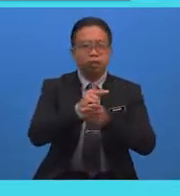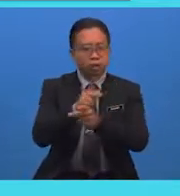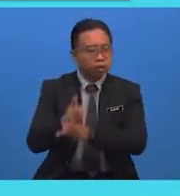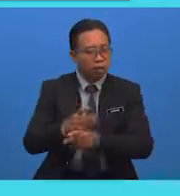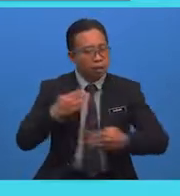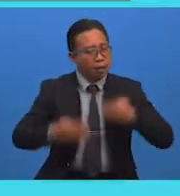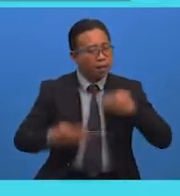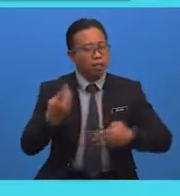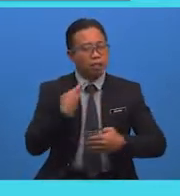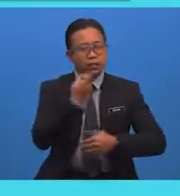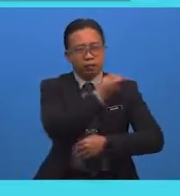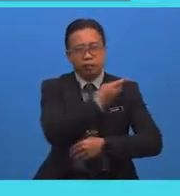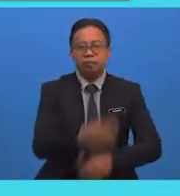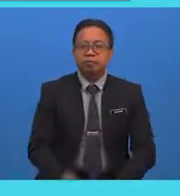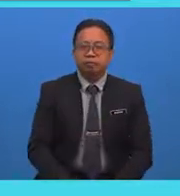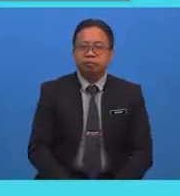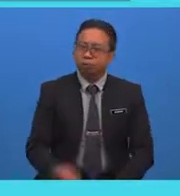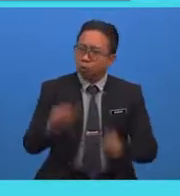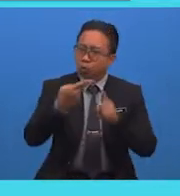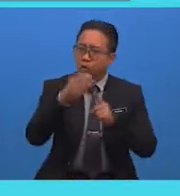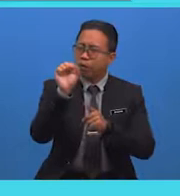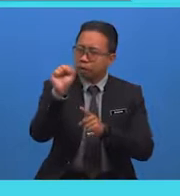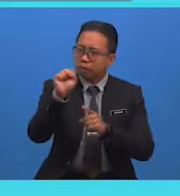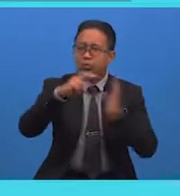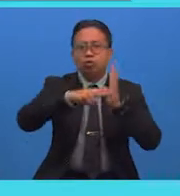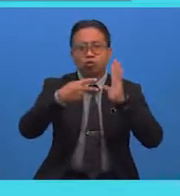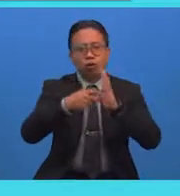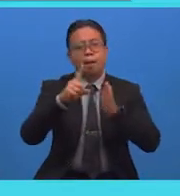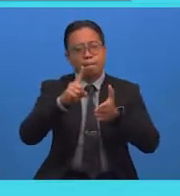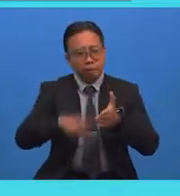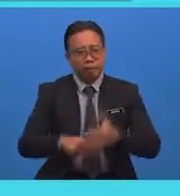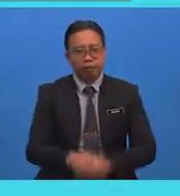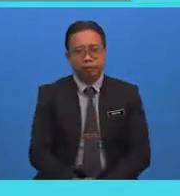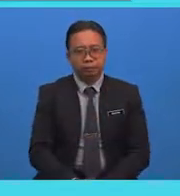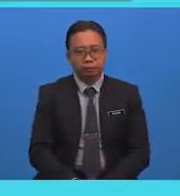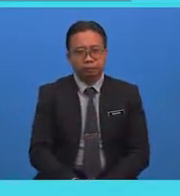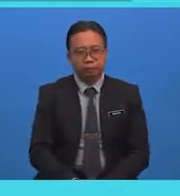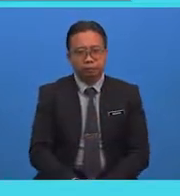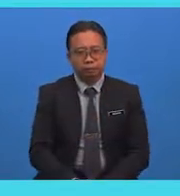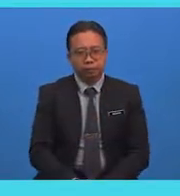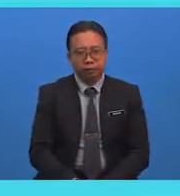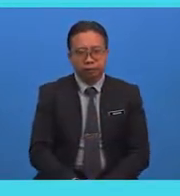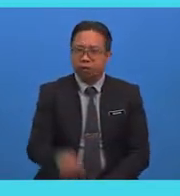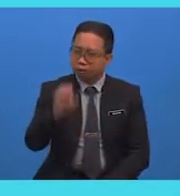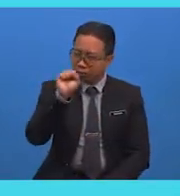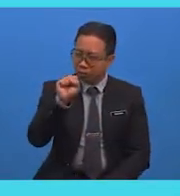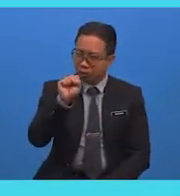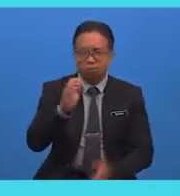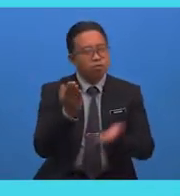baik. Huruf S pula bermaksud apa ya? Ya, betul. Ia bermaksud